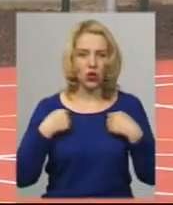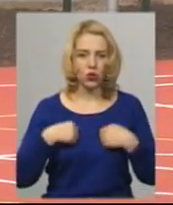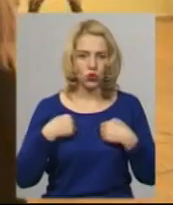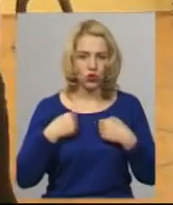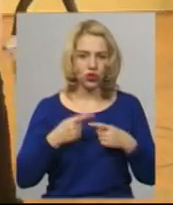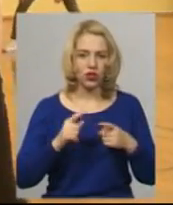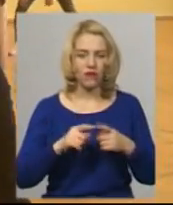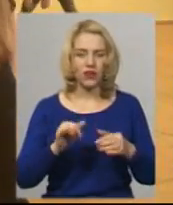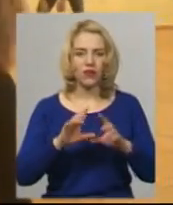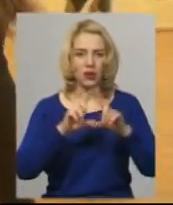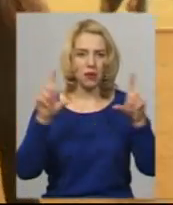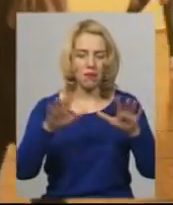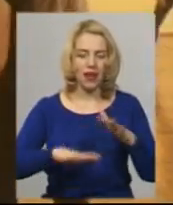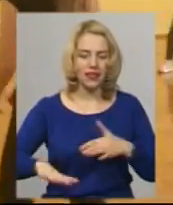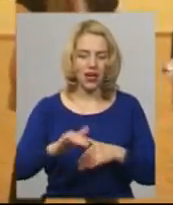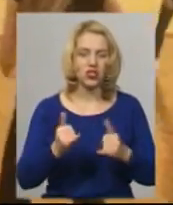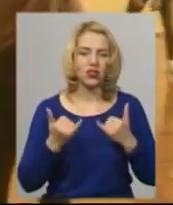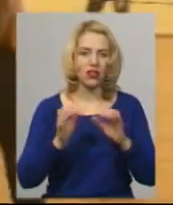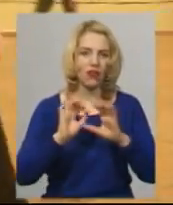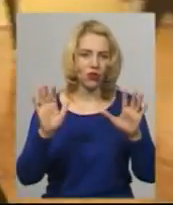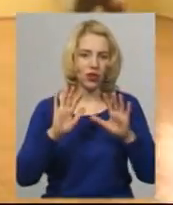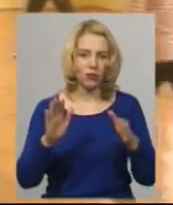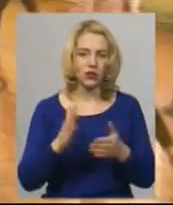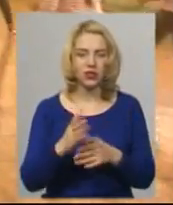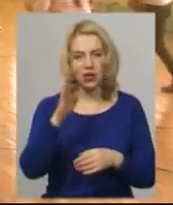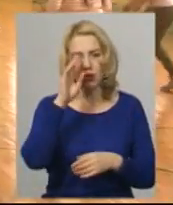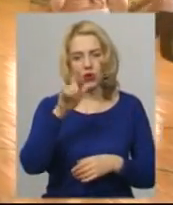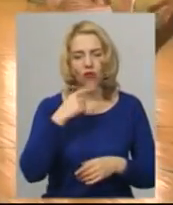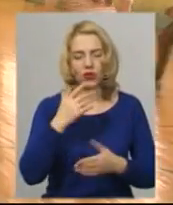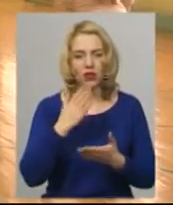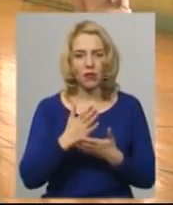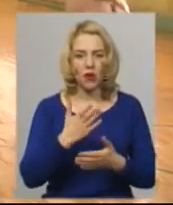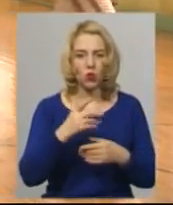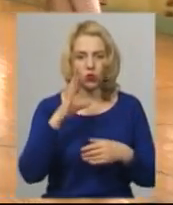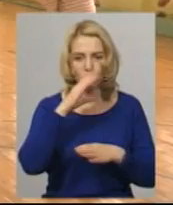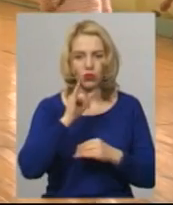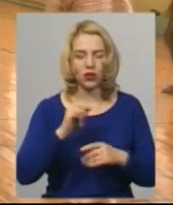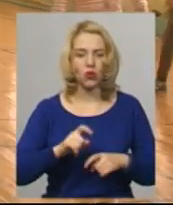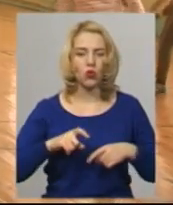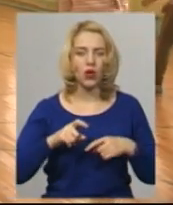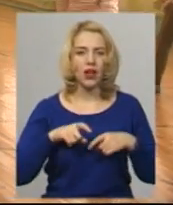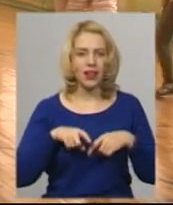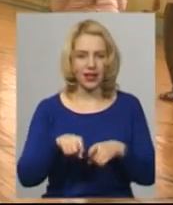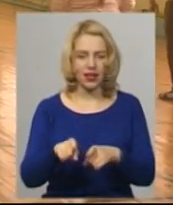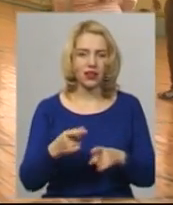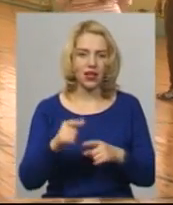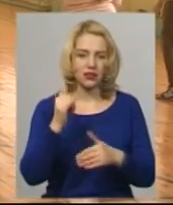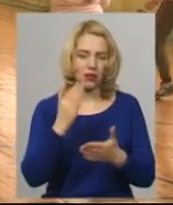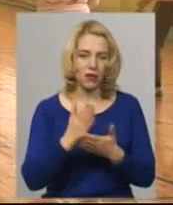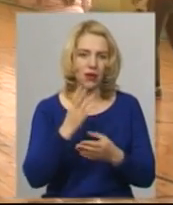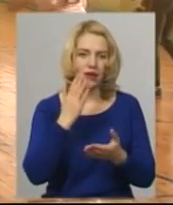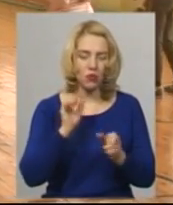баскетболу. 11-класник Віктор Андрощук каже, має успіхи в легкій атлетиці та покращувати результат не було де. Теперішні умови, говорить